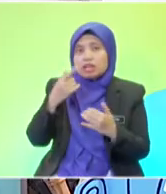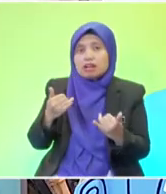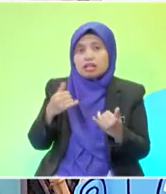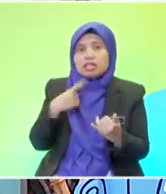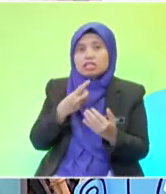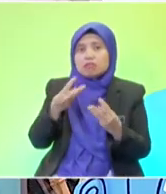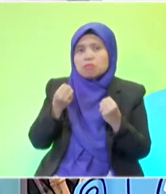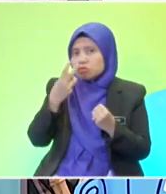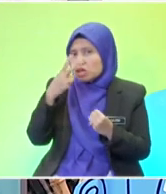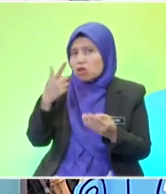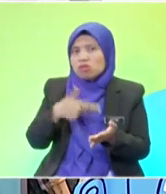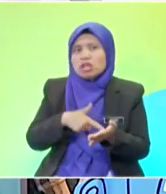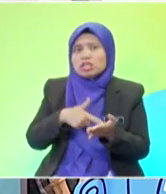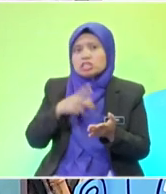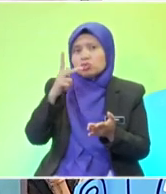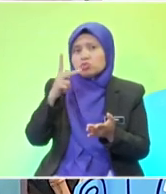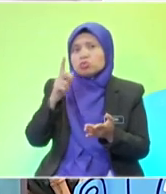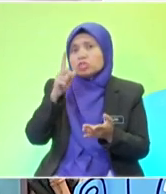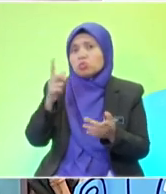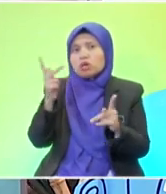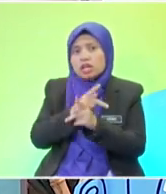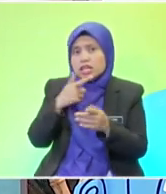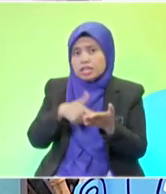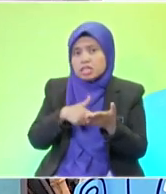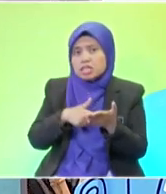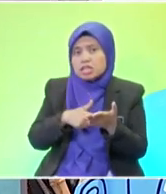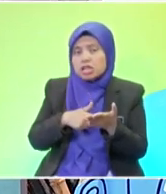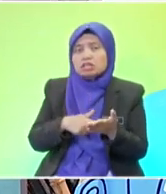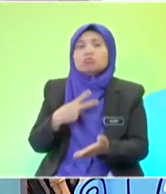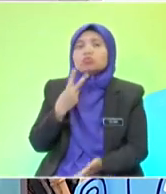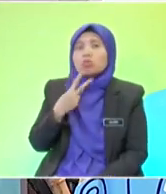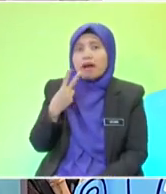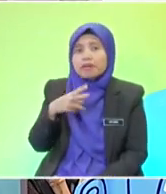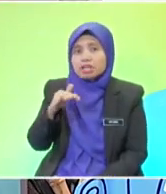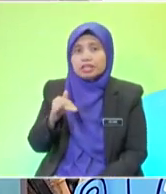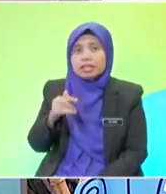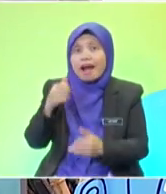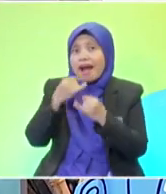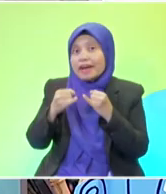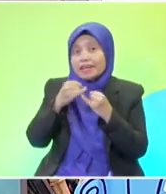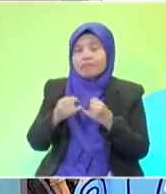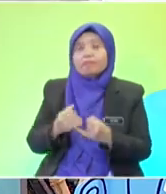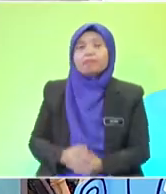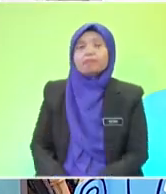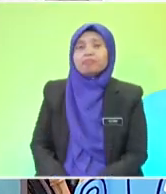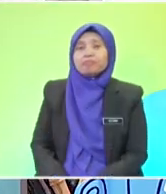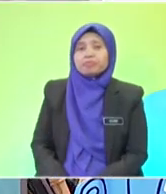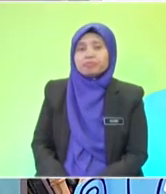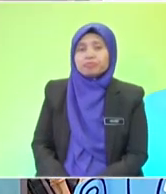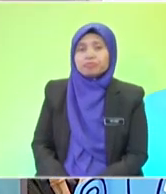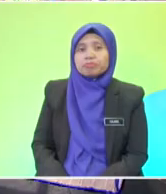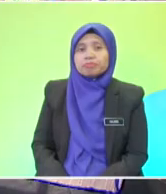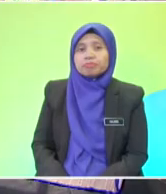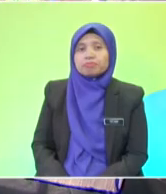tengok lagi sekali lagi kita dengar sekali lagi audio yang terakhir Mari sama-sama kita dengarkan